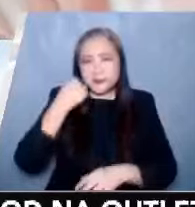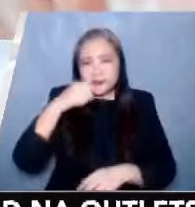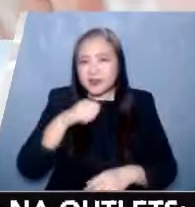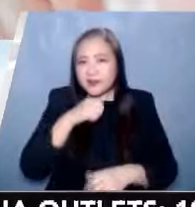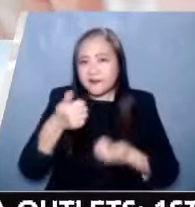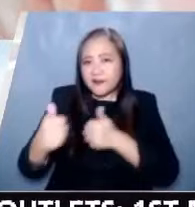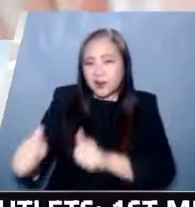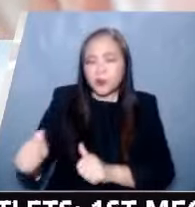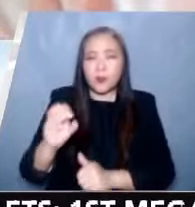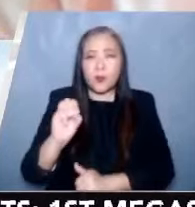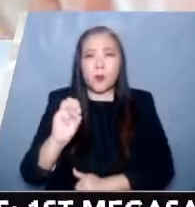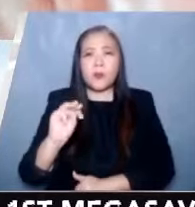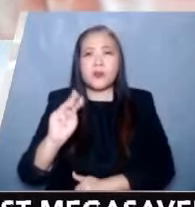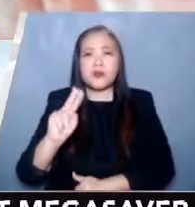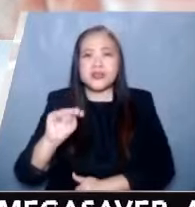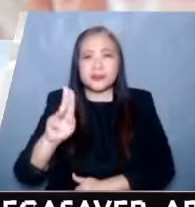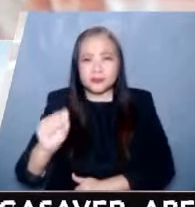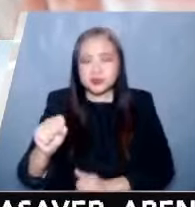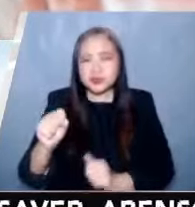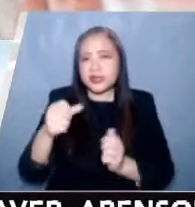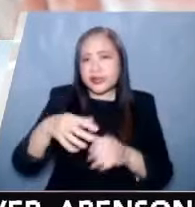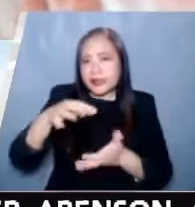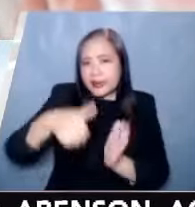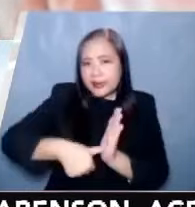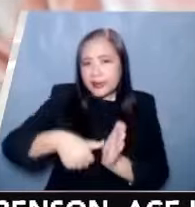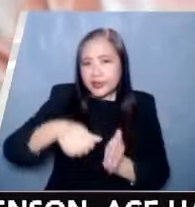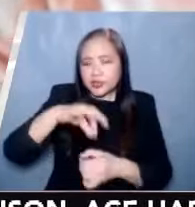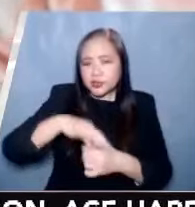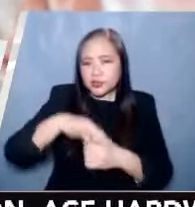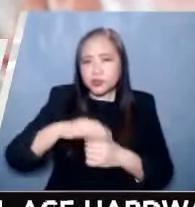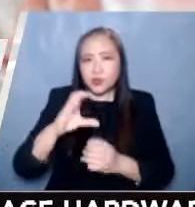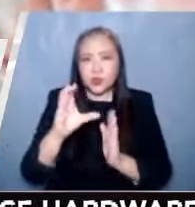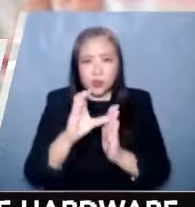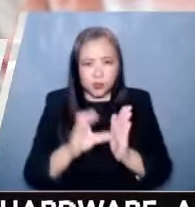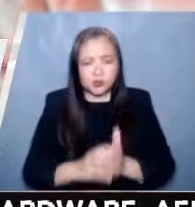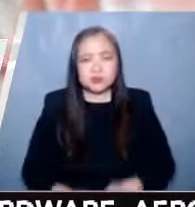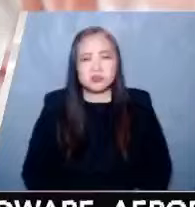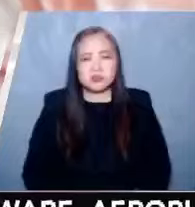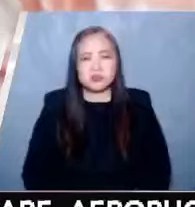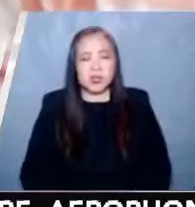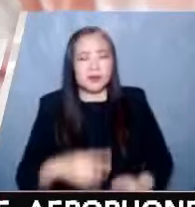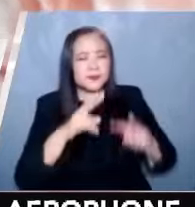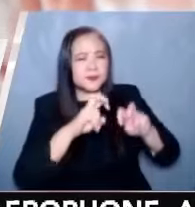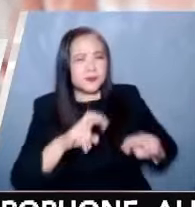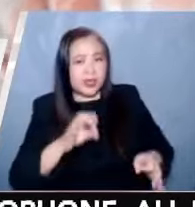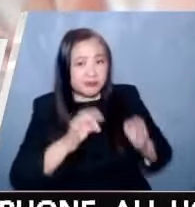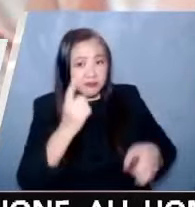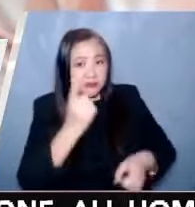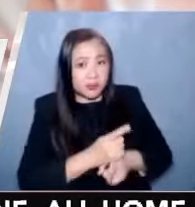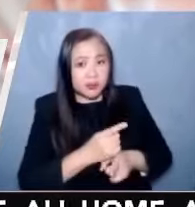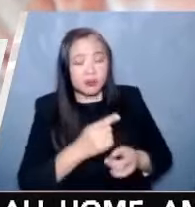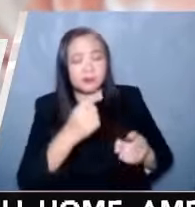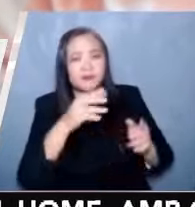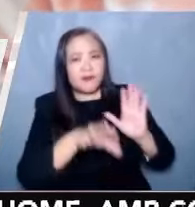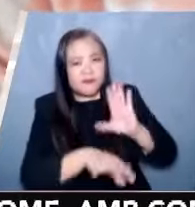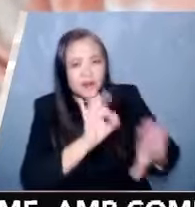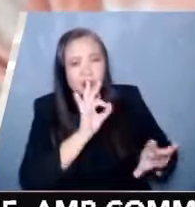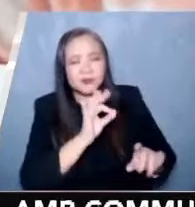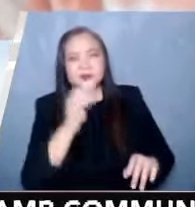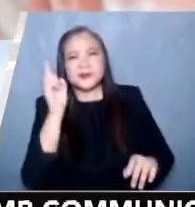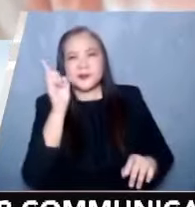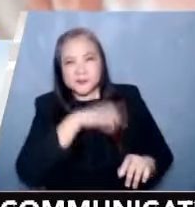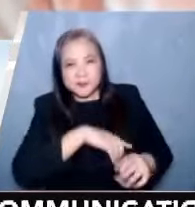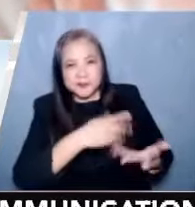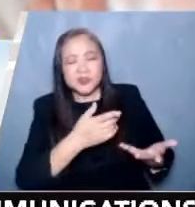Kung ang findings po ay tama ang law department, meron talagang maaaring nakumit na